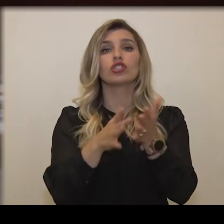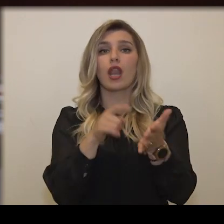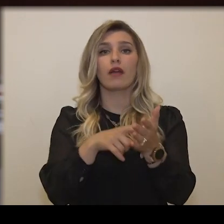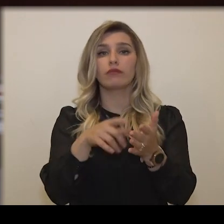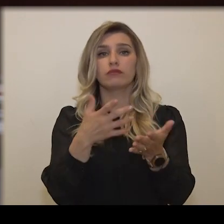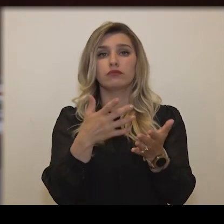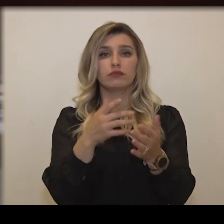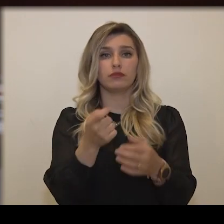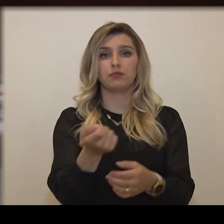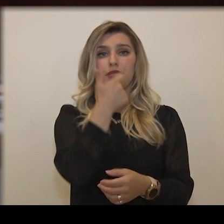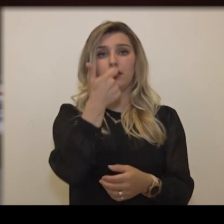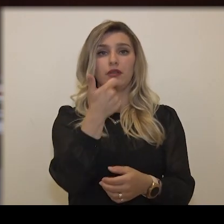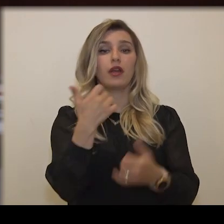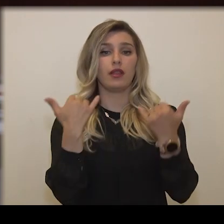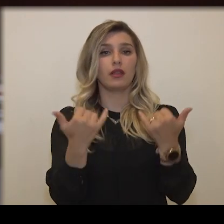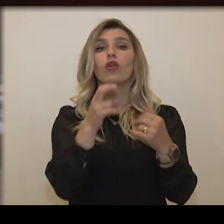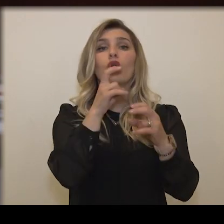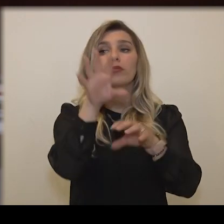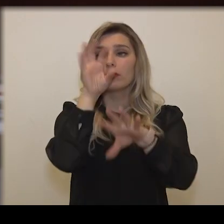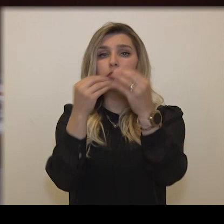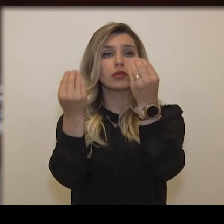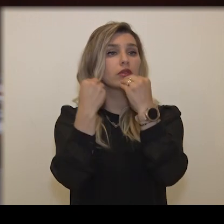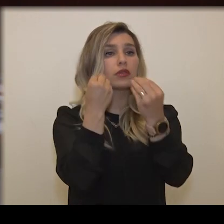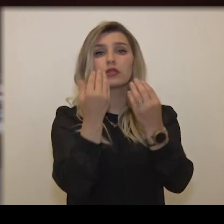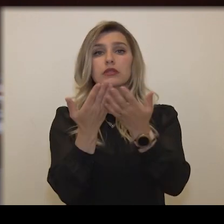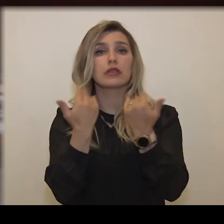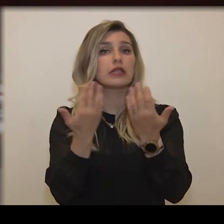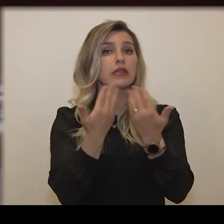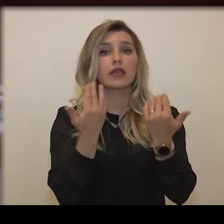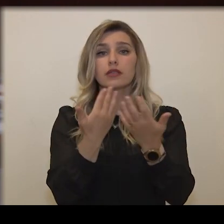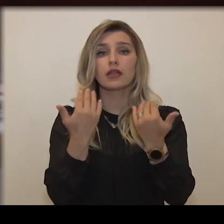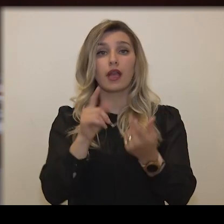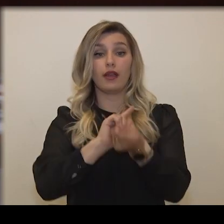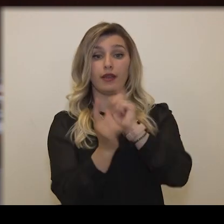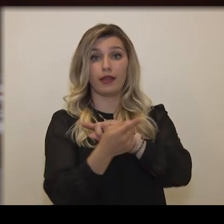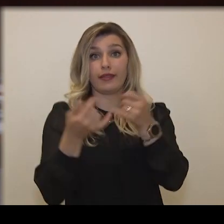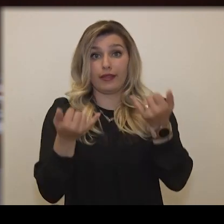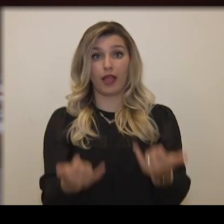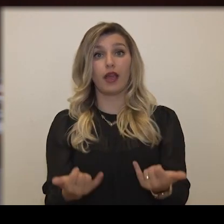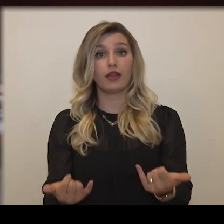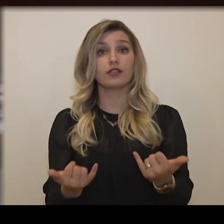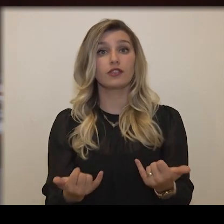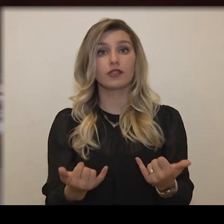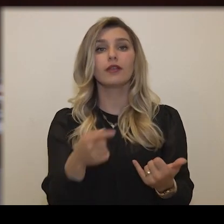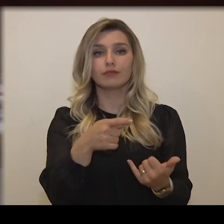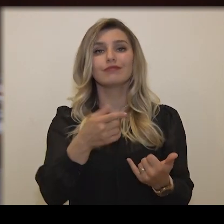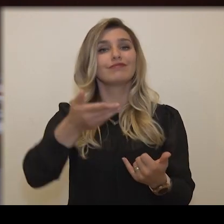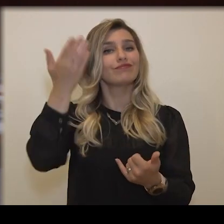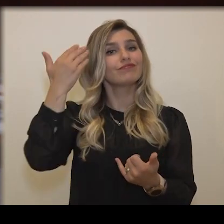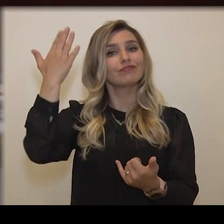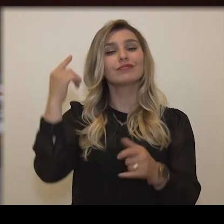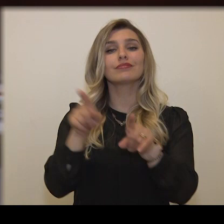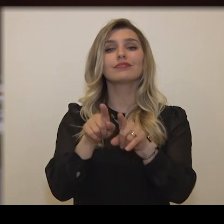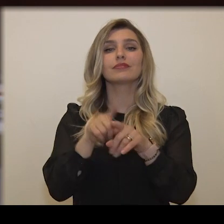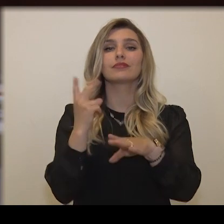shenjave shumë të varfër, sepse edhe nuk kanë pas ku me marr edhe mu aftësu në gjuhën e shenjave. Në anën tjetër, kanë trashëguar ato çështje